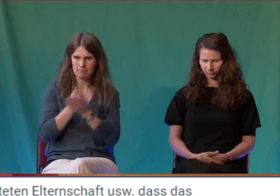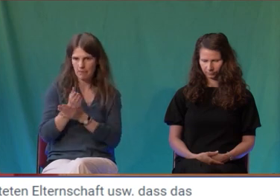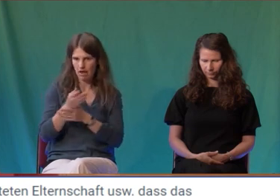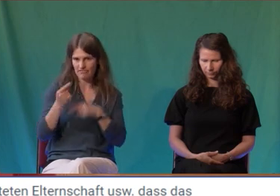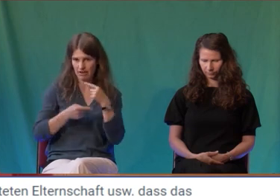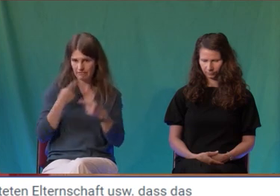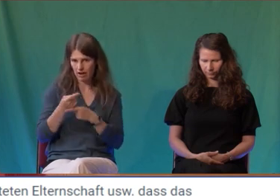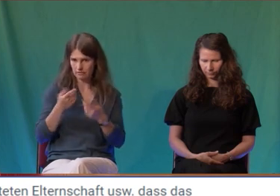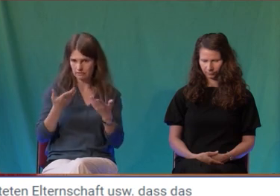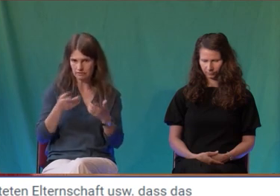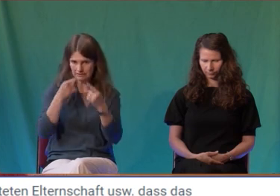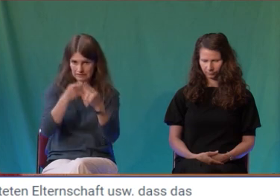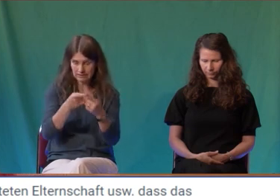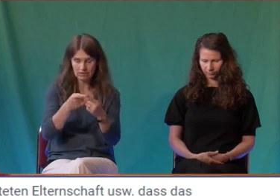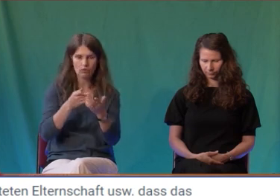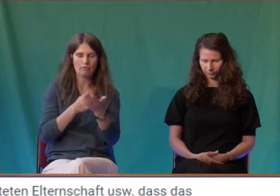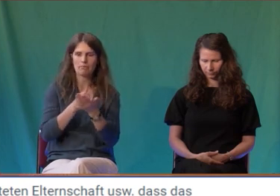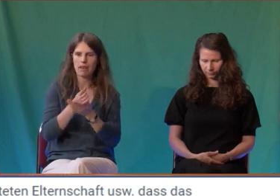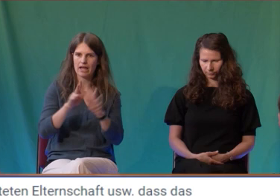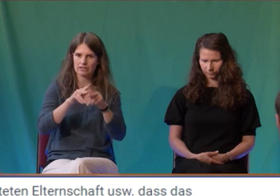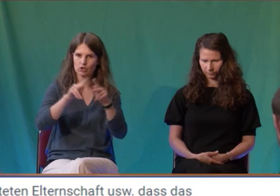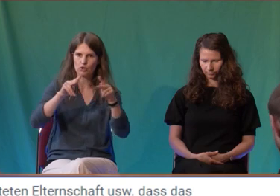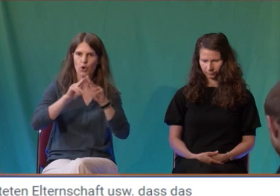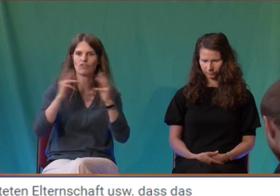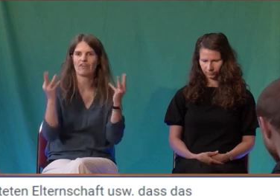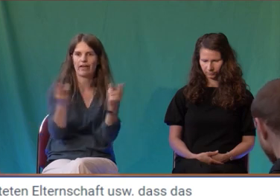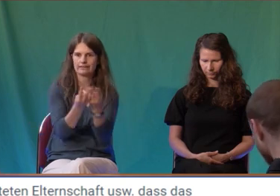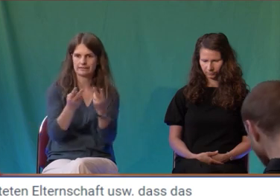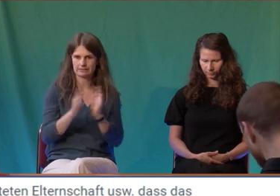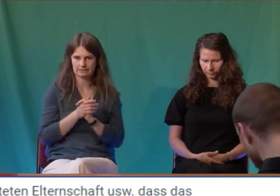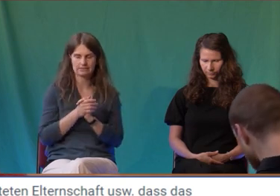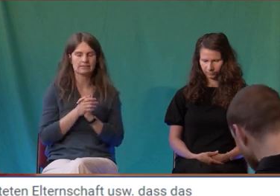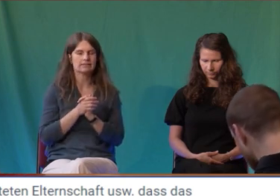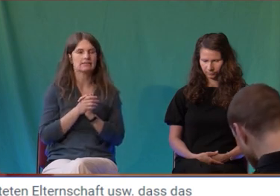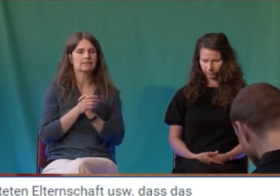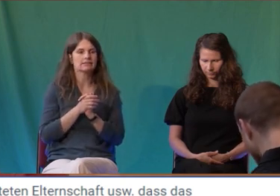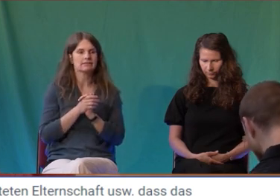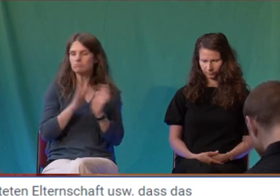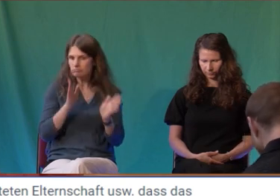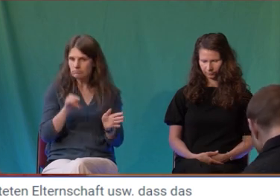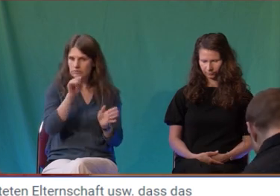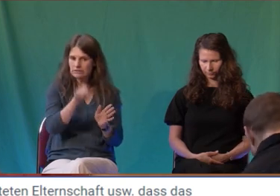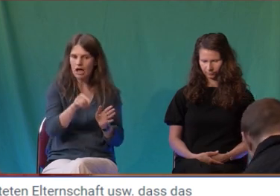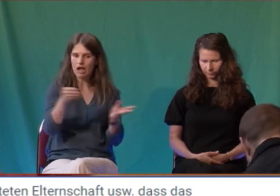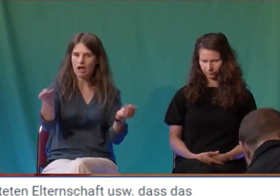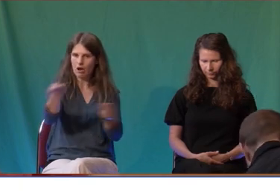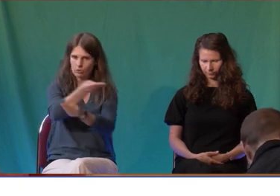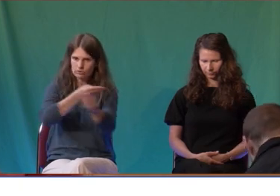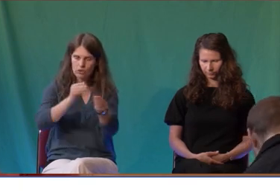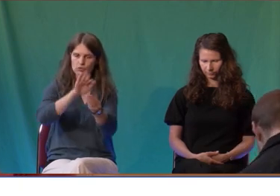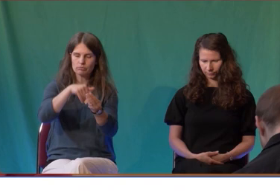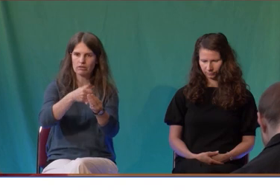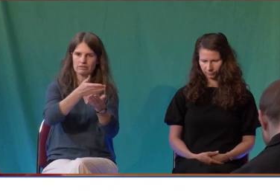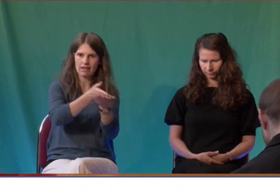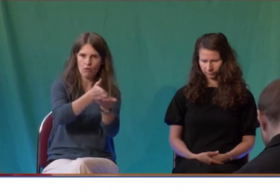planen Konferenz wird ein gemeinsam darüber beraten wird wer übernimmt welchen Part wer bezahlt welche